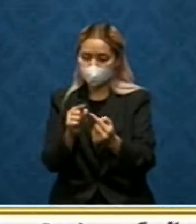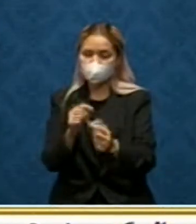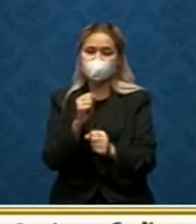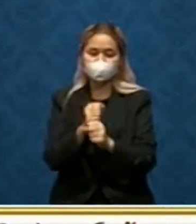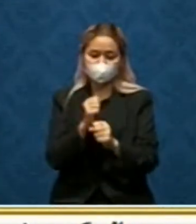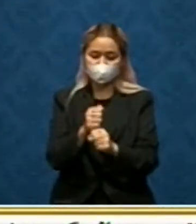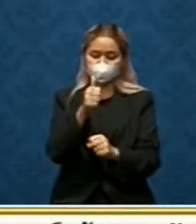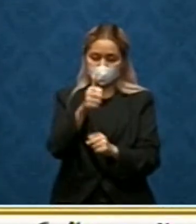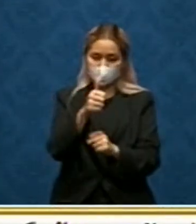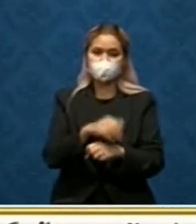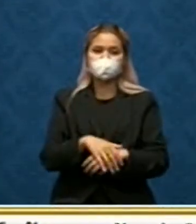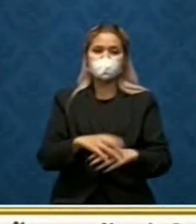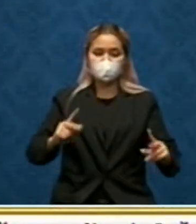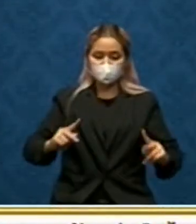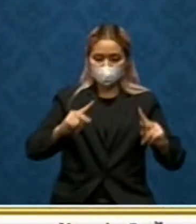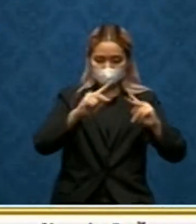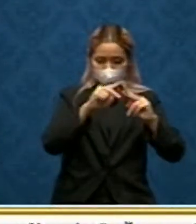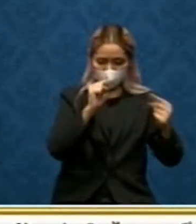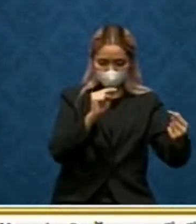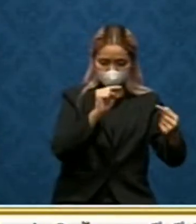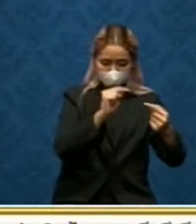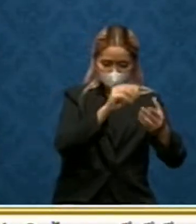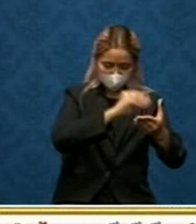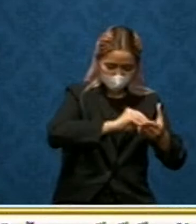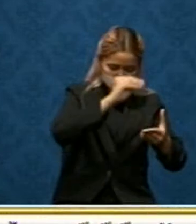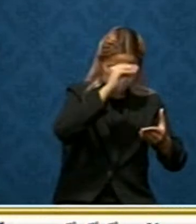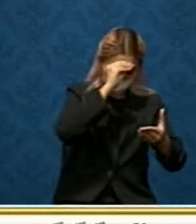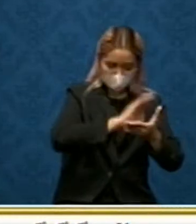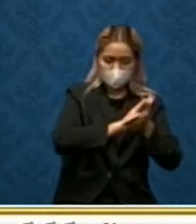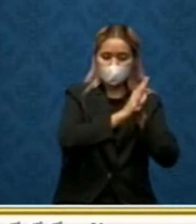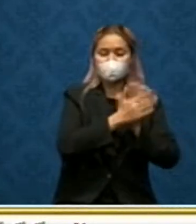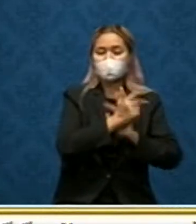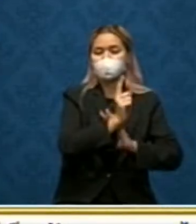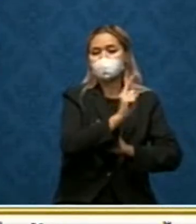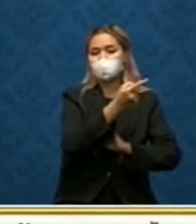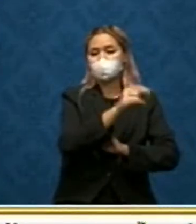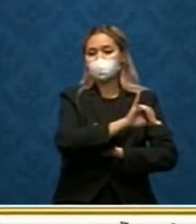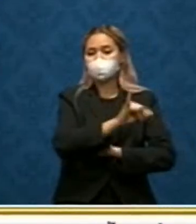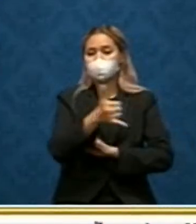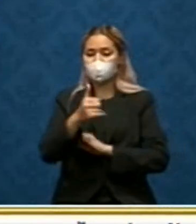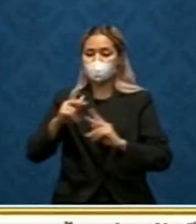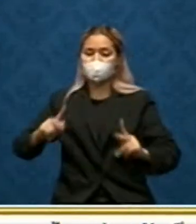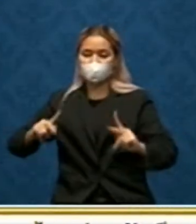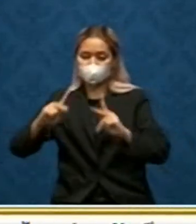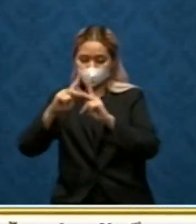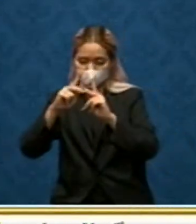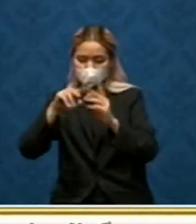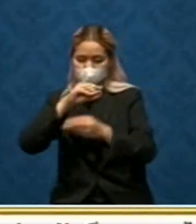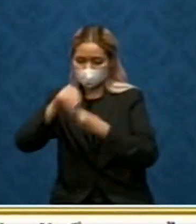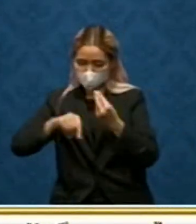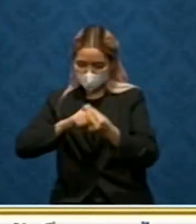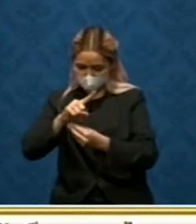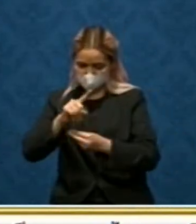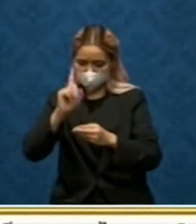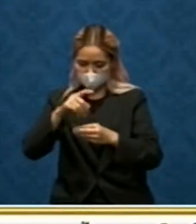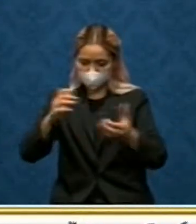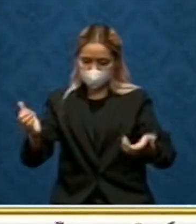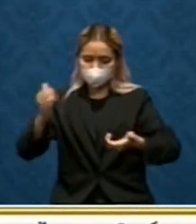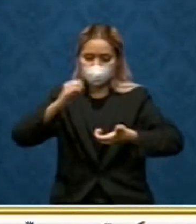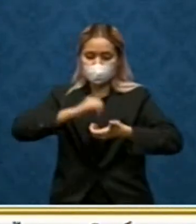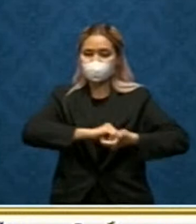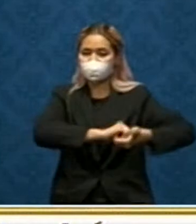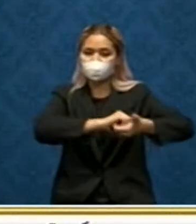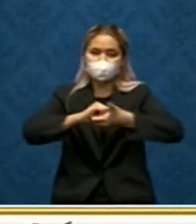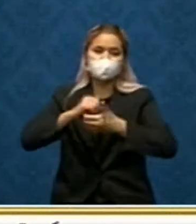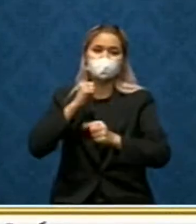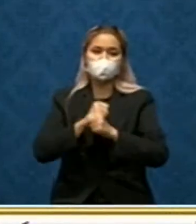ิจเอากระสวงนี้มาปฏิรปการศึษากระสวง DE จะตองจบมือกับกสวงกัศึกษากับอดมศึกษา